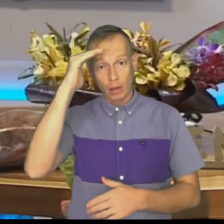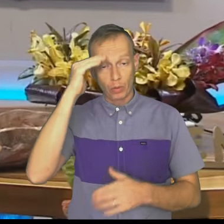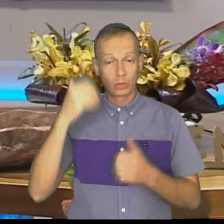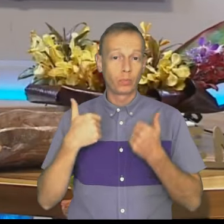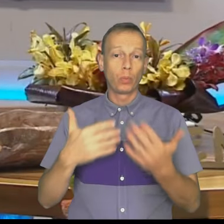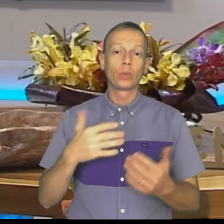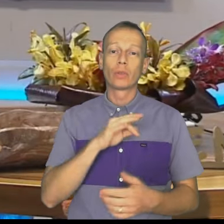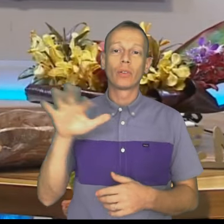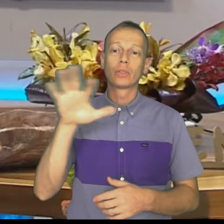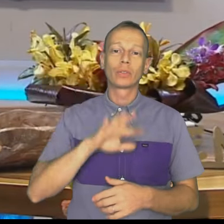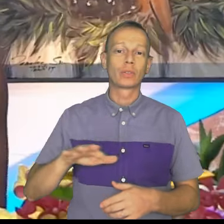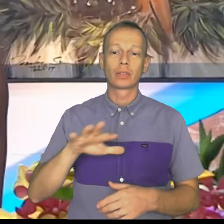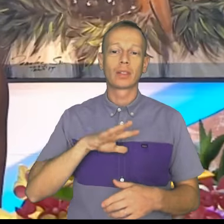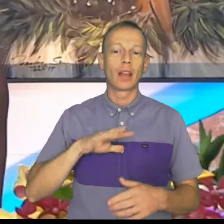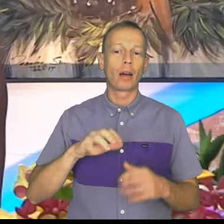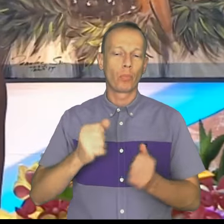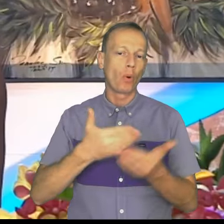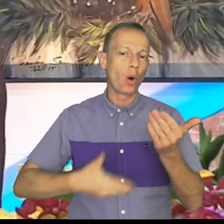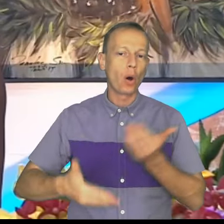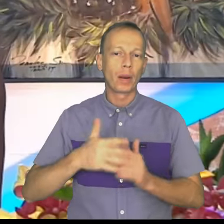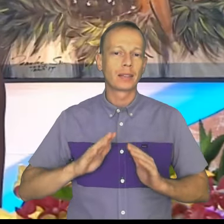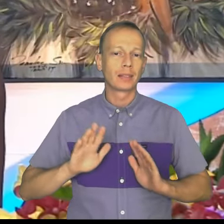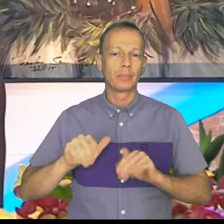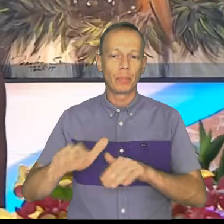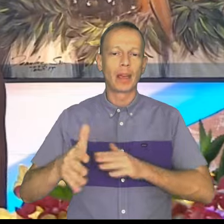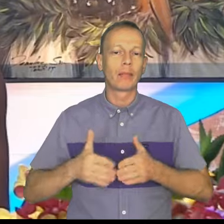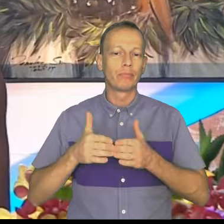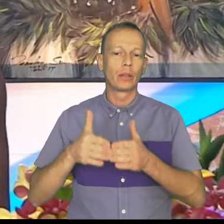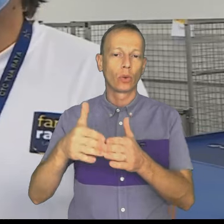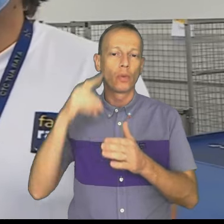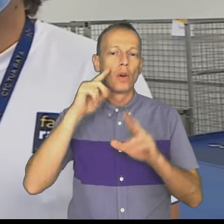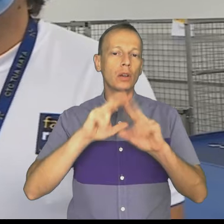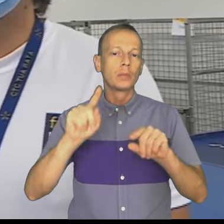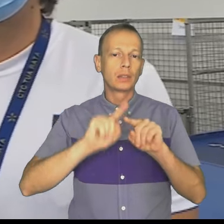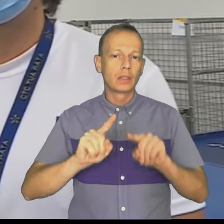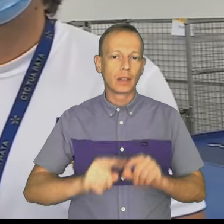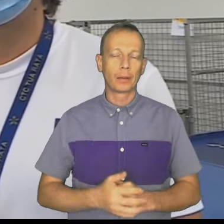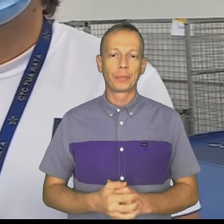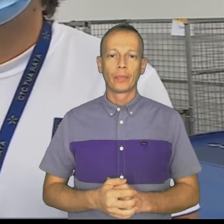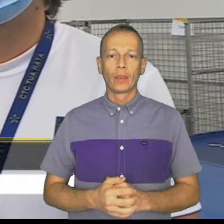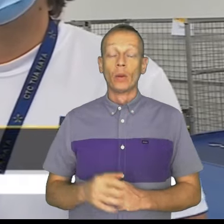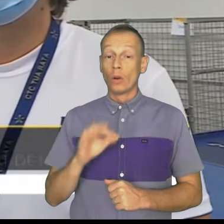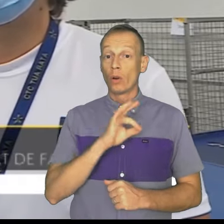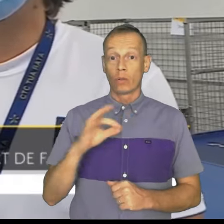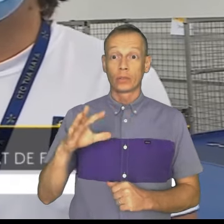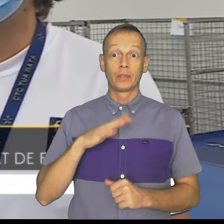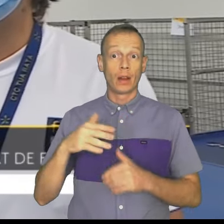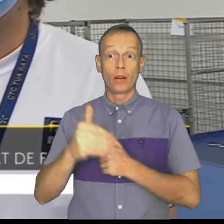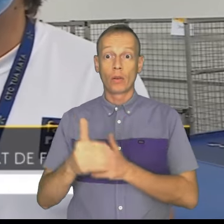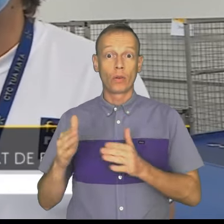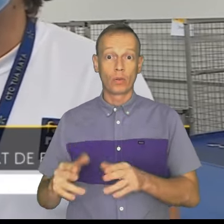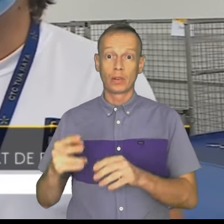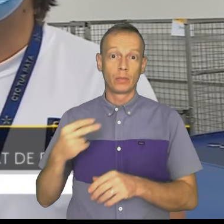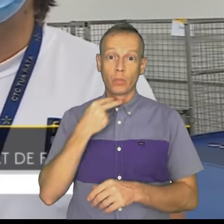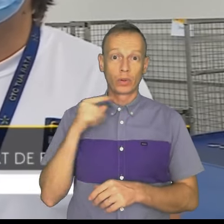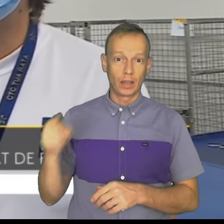la France un service maritime. Les précisions de Tejoto Arles. Même en France, il y a des colis qui sont bloqués. La Poste et